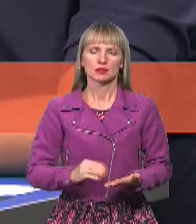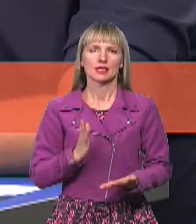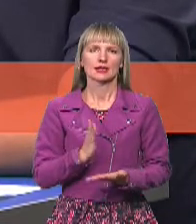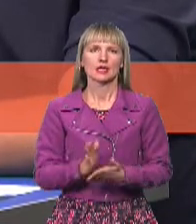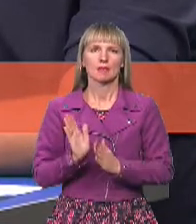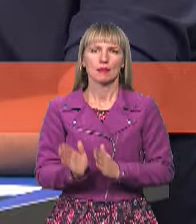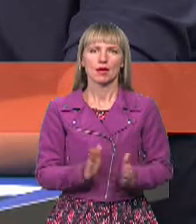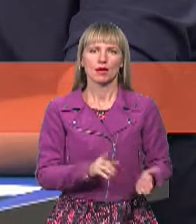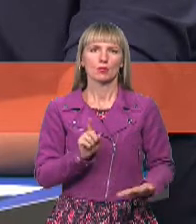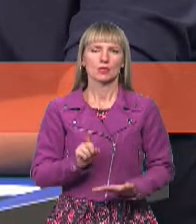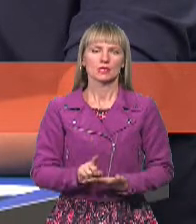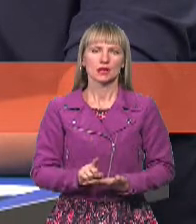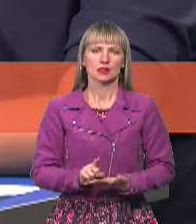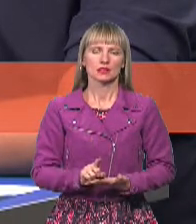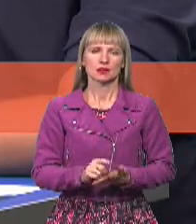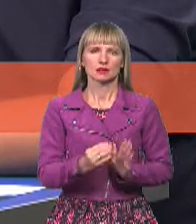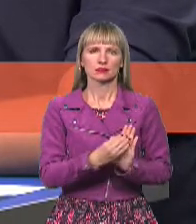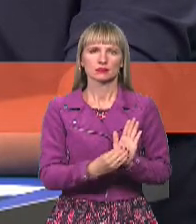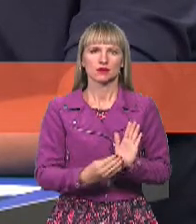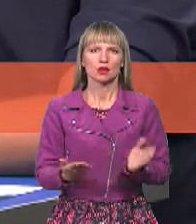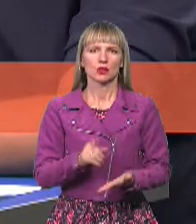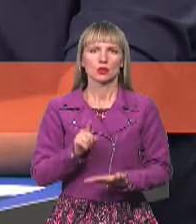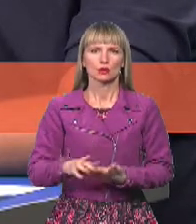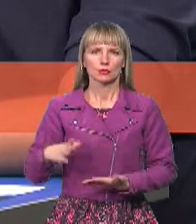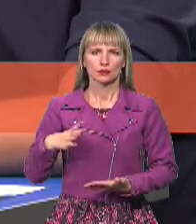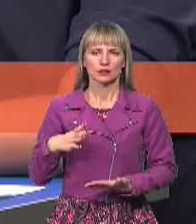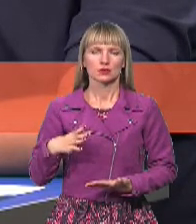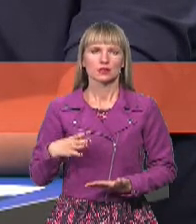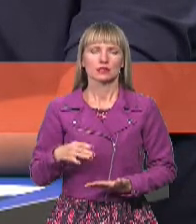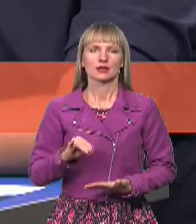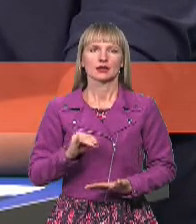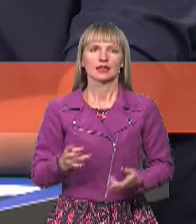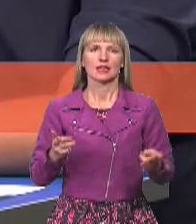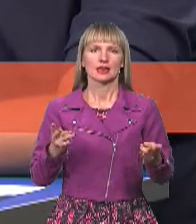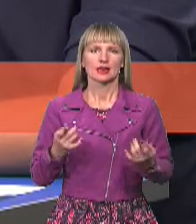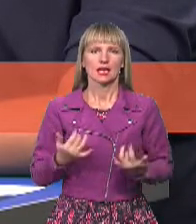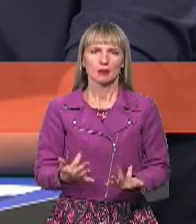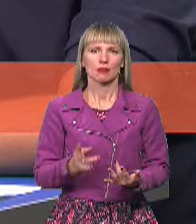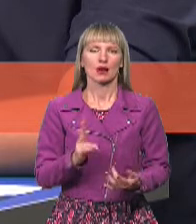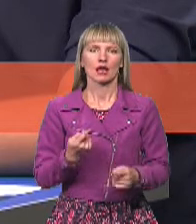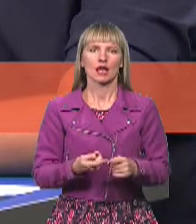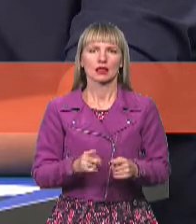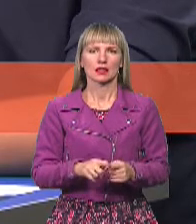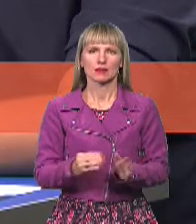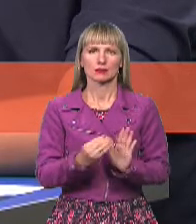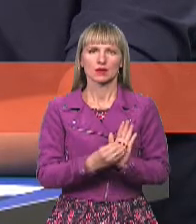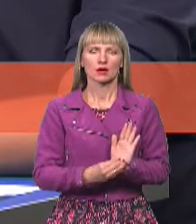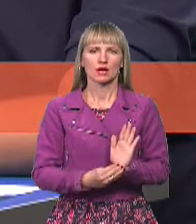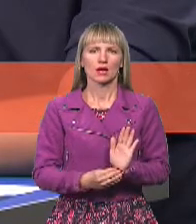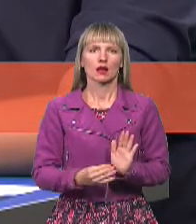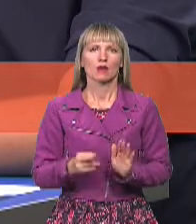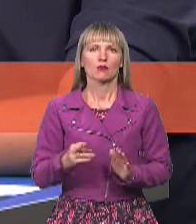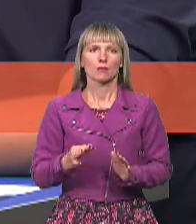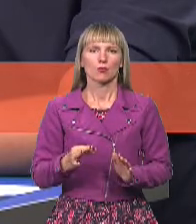порядок обязательных реквизитов, которые он устанавливает, и требования к этим реквизитам, в том числе и по